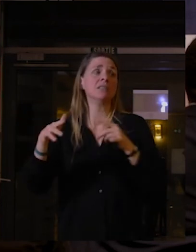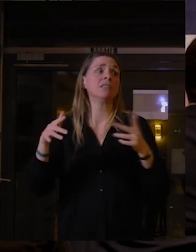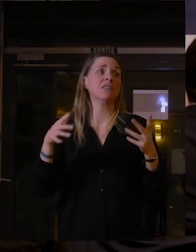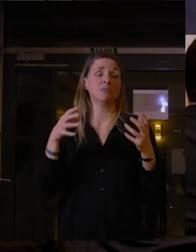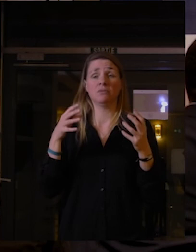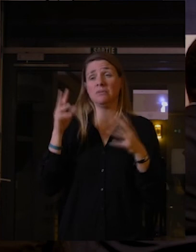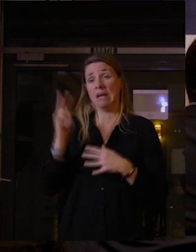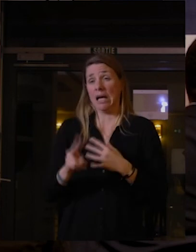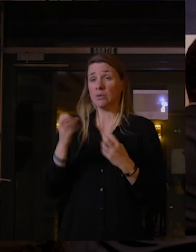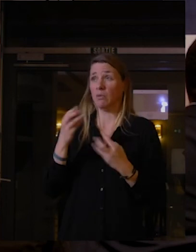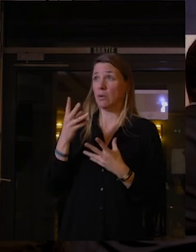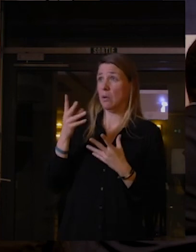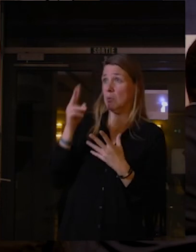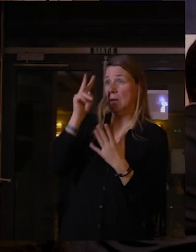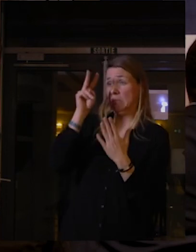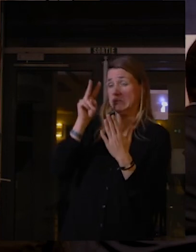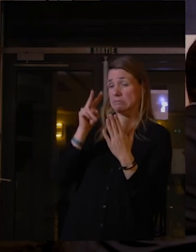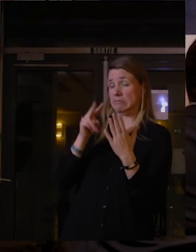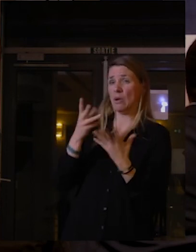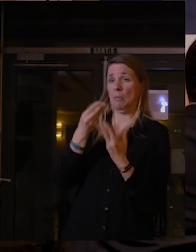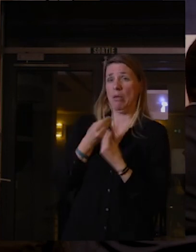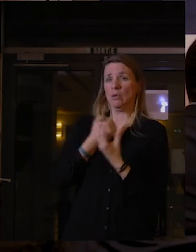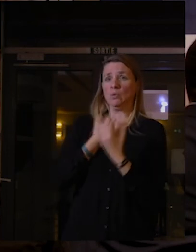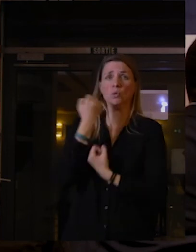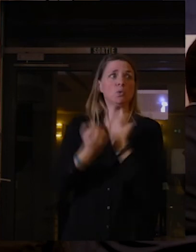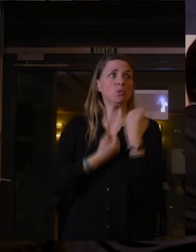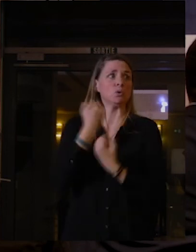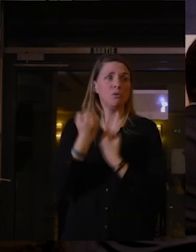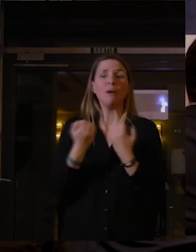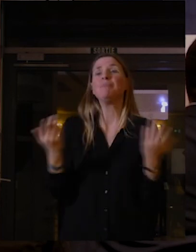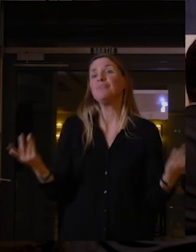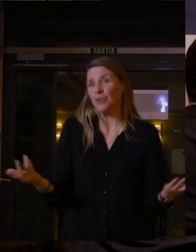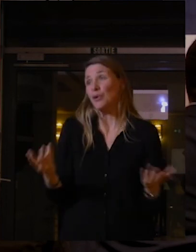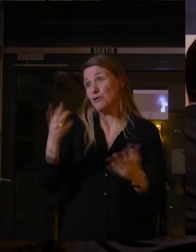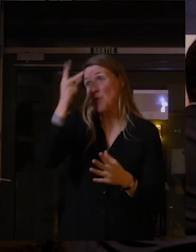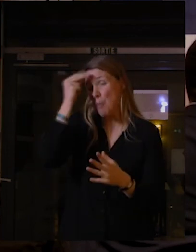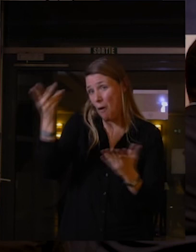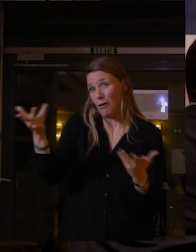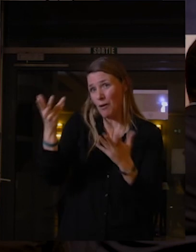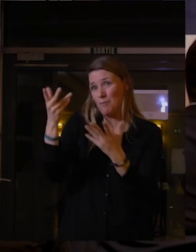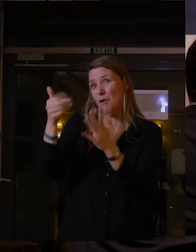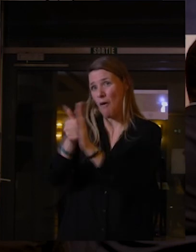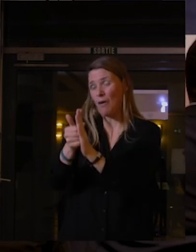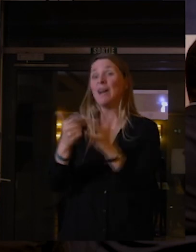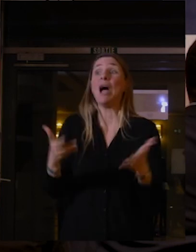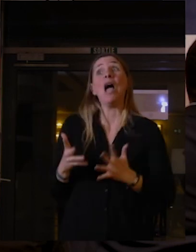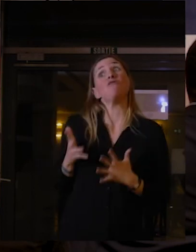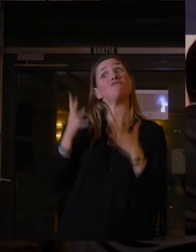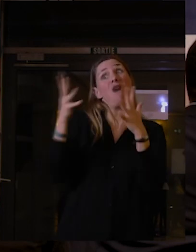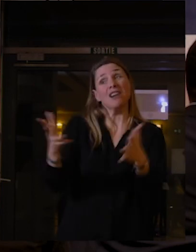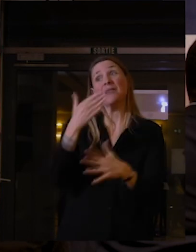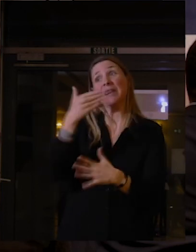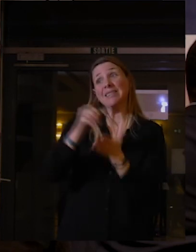souffre. Et donc voilà, je suis empathique avec vous. Et merci beaucoup pour vos messages. Courage. Et voilà, j'espère